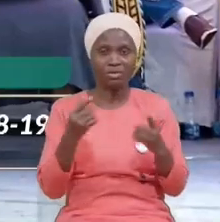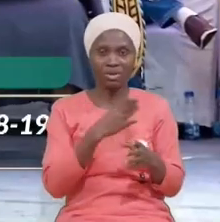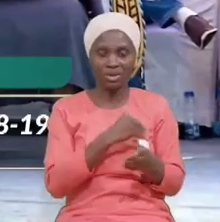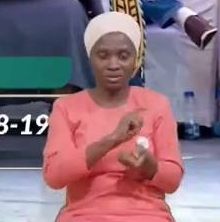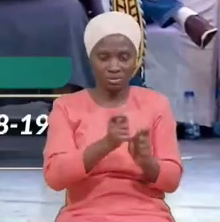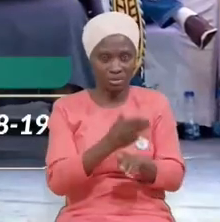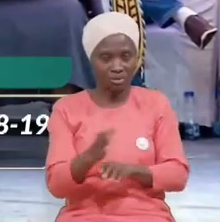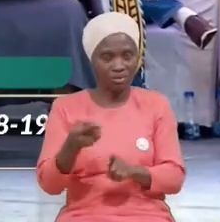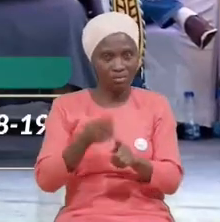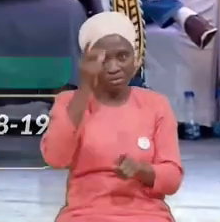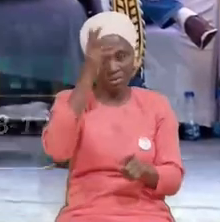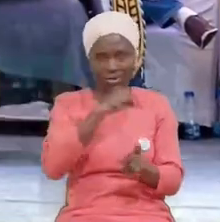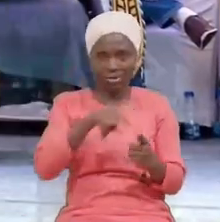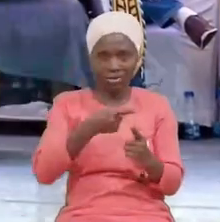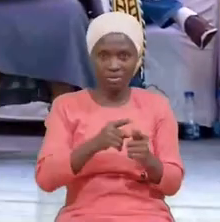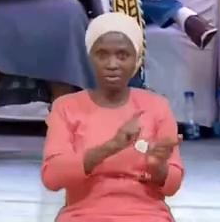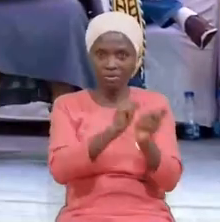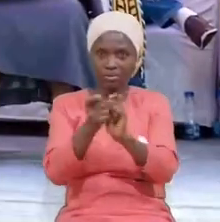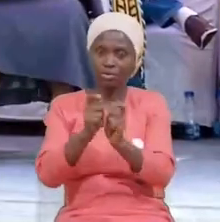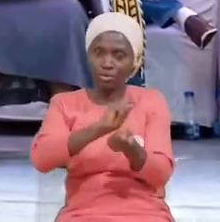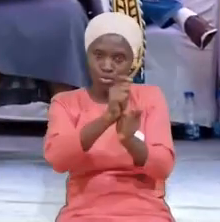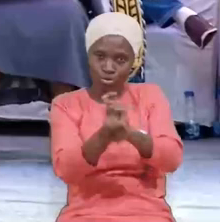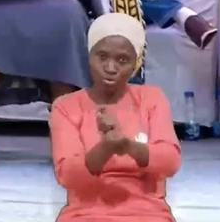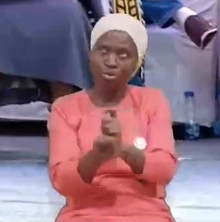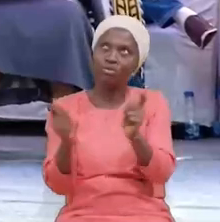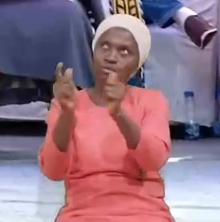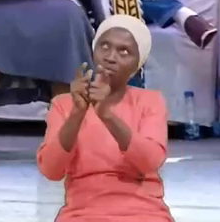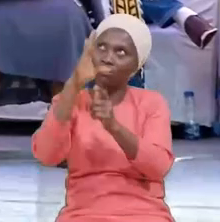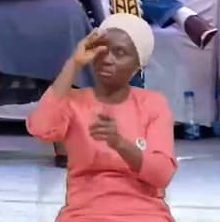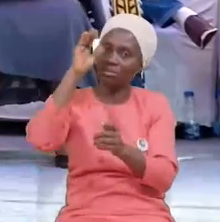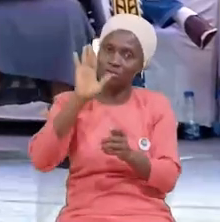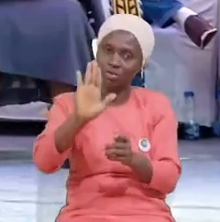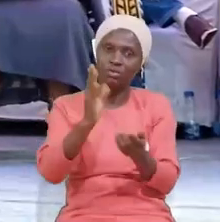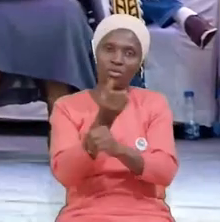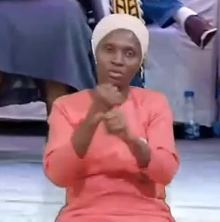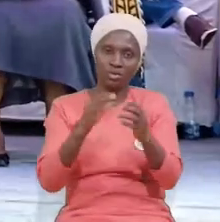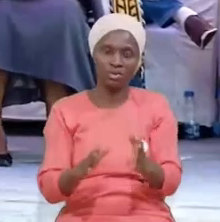De tout temps de tes péchés et tourne vers moi. Je suis le sauveur.